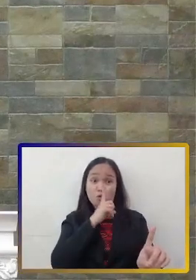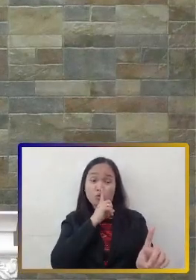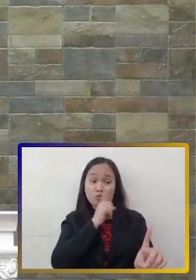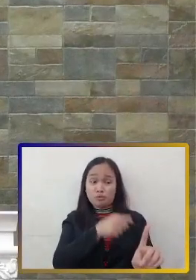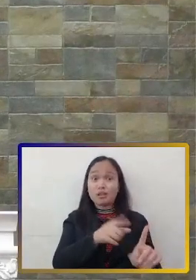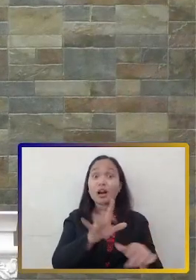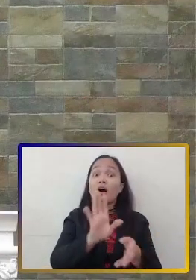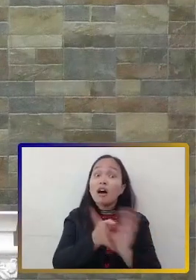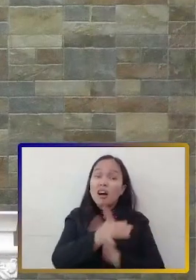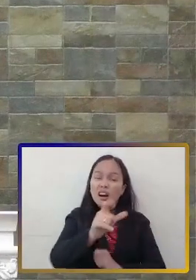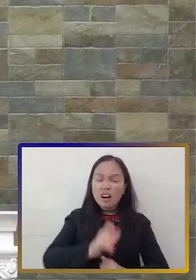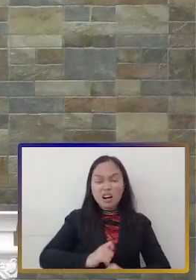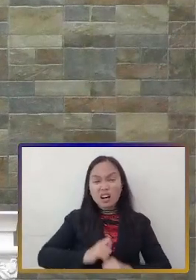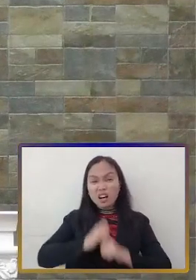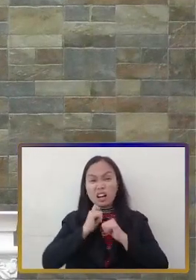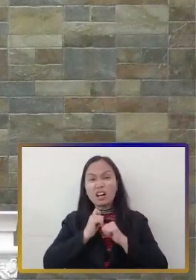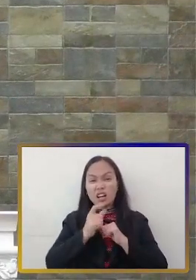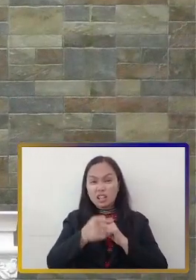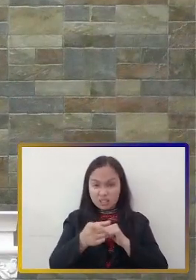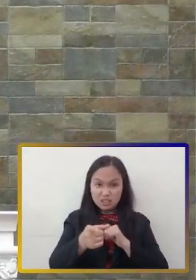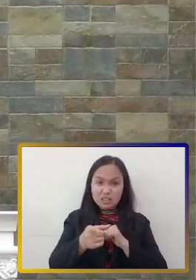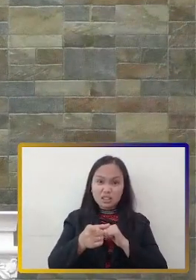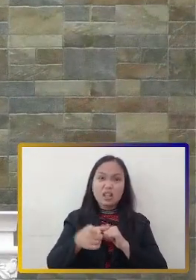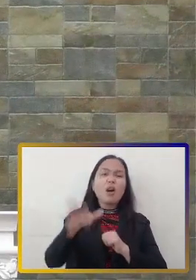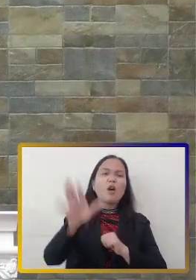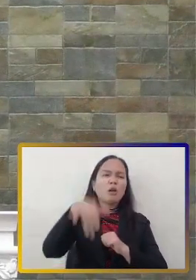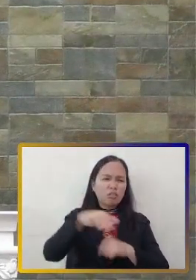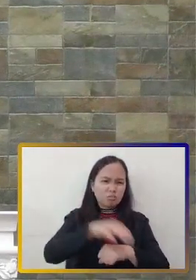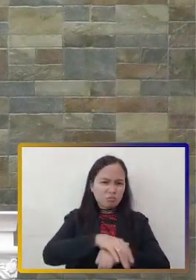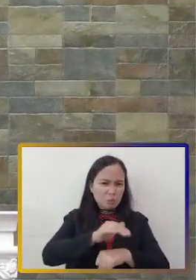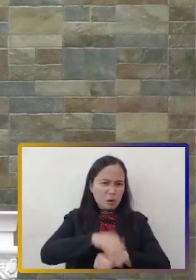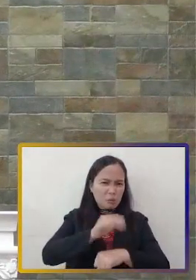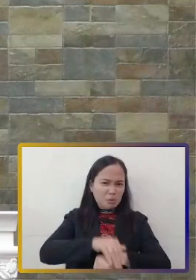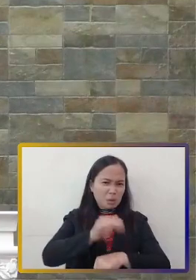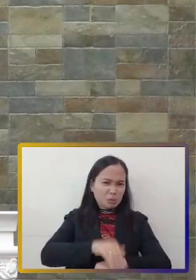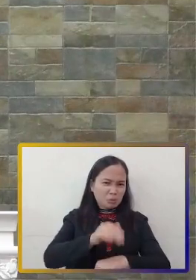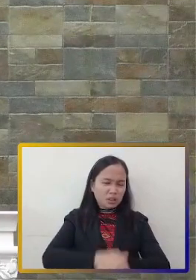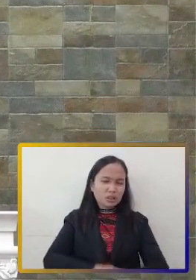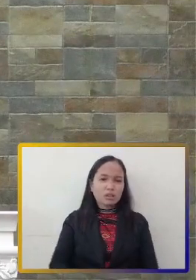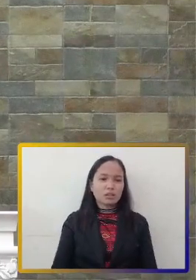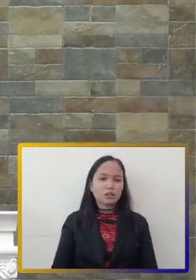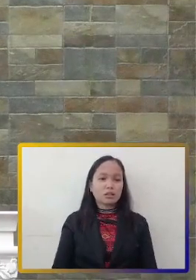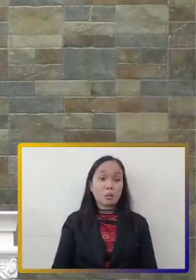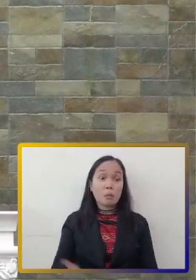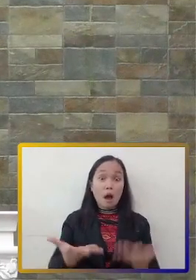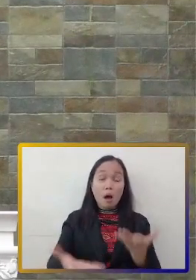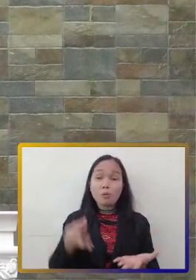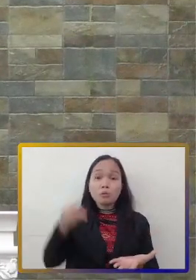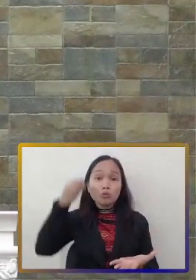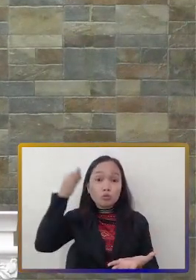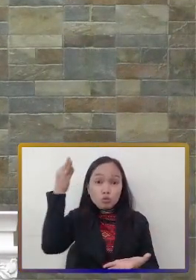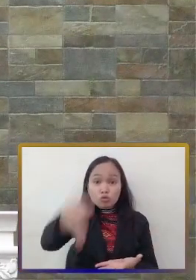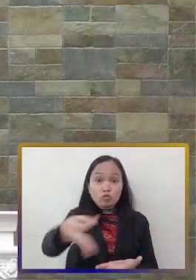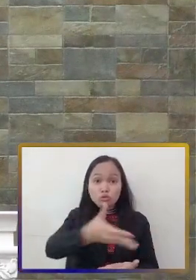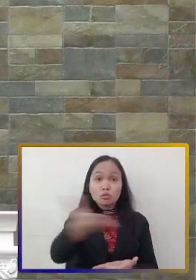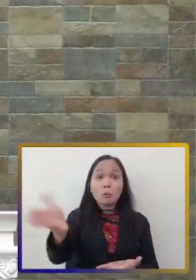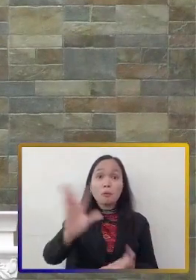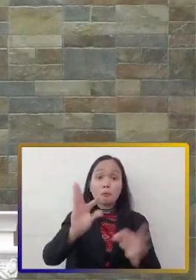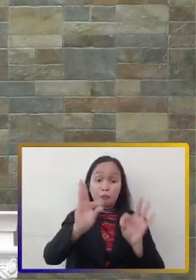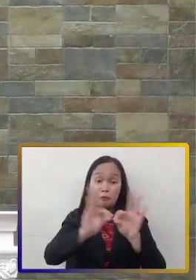done. Beware. Kasi bahala, baka isang araw, kapatid, babagsak na ang tahanan